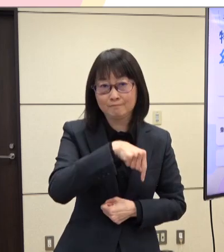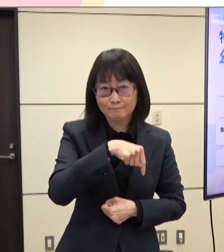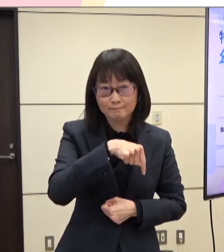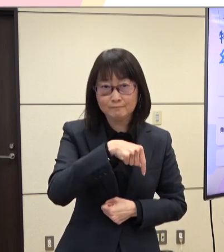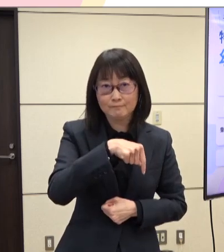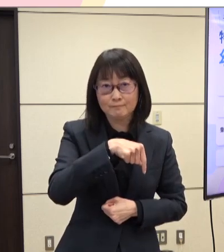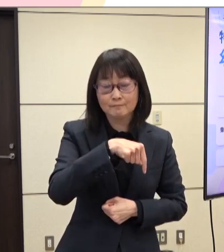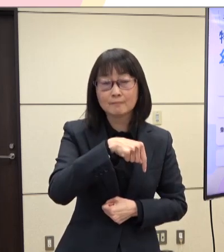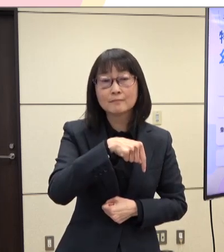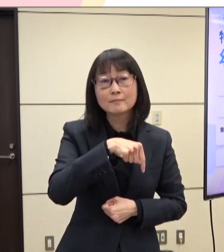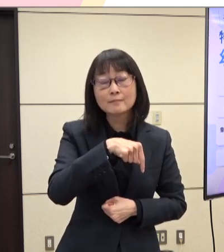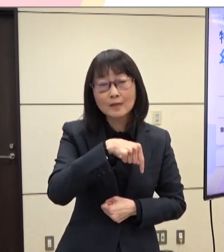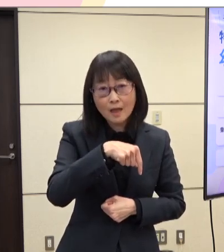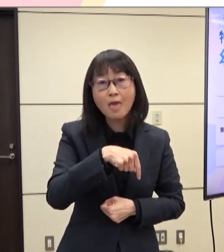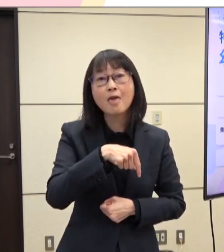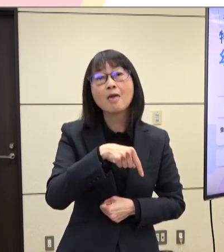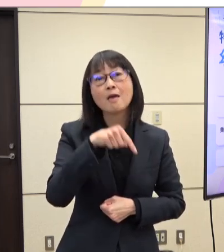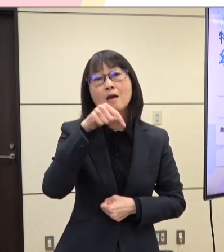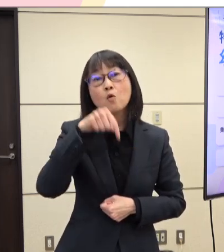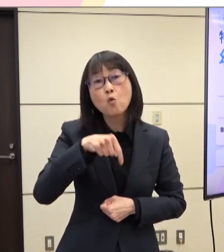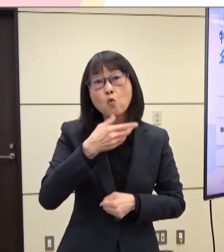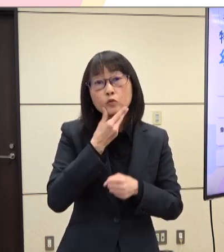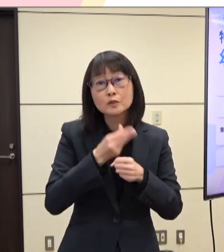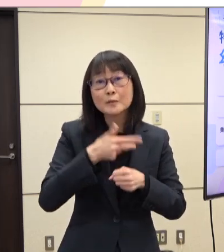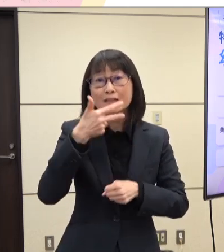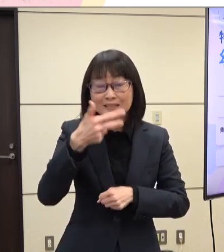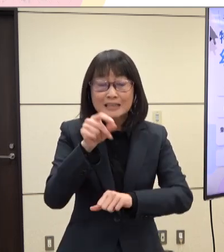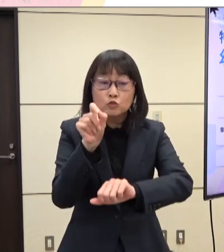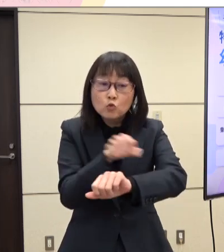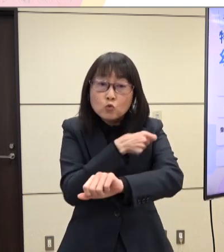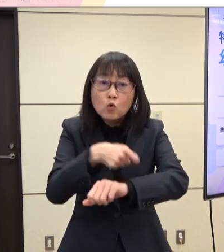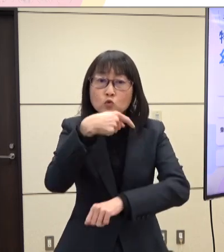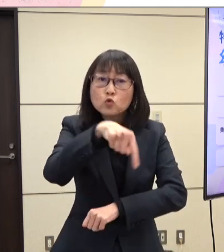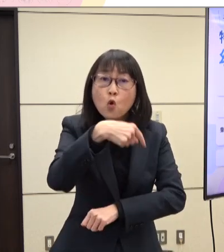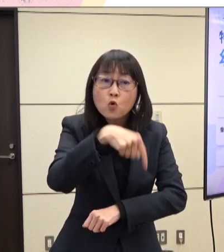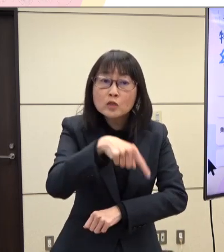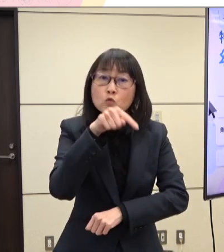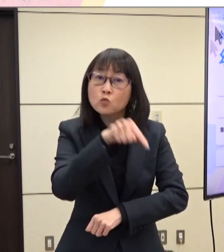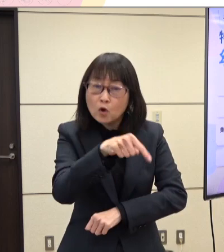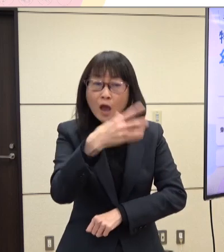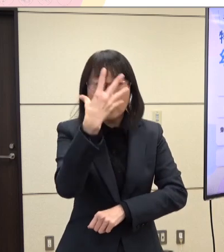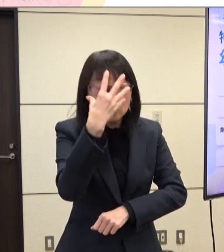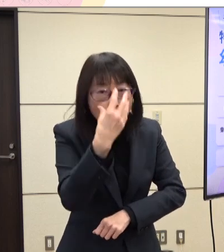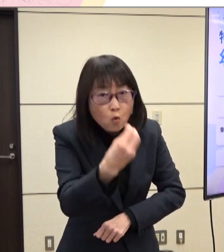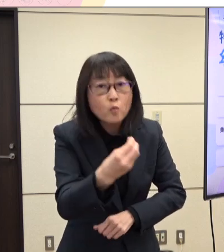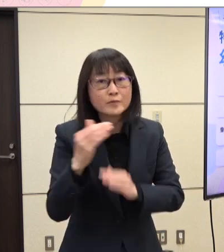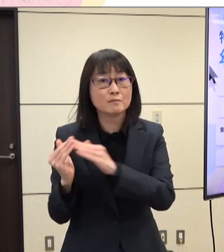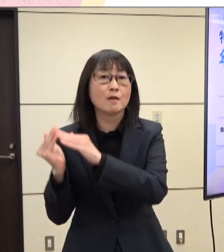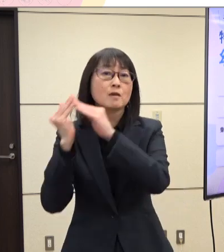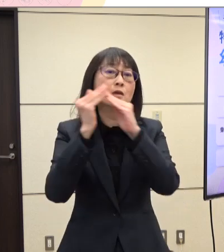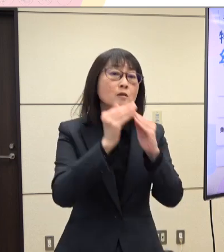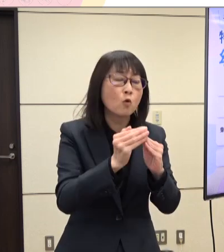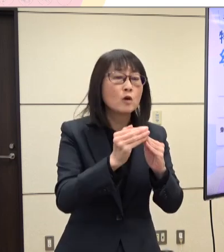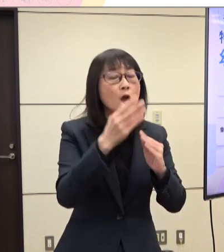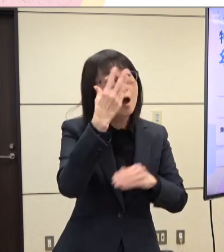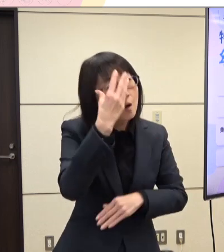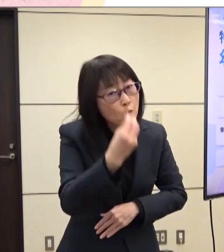島市を選んでもらおうという取り組みを進めておりますが、ご覧のようにですね、いろいろな特色を持った、